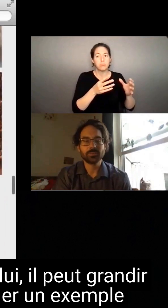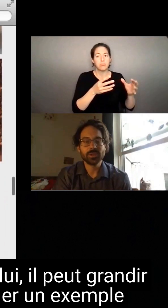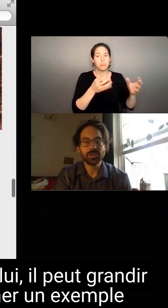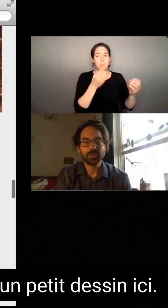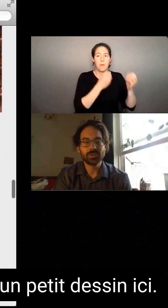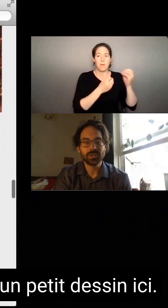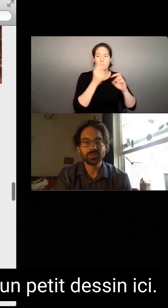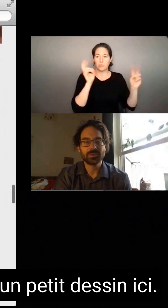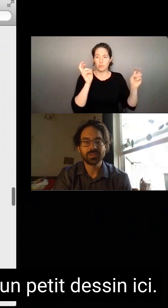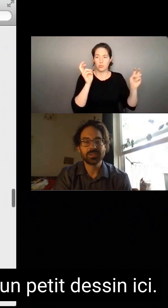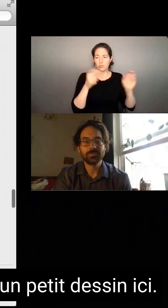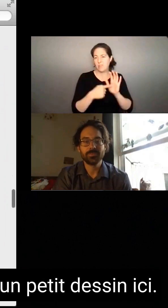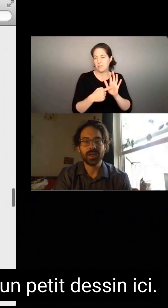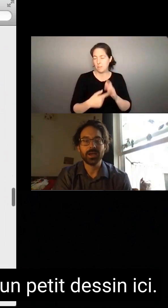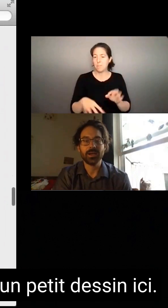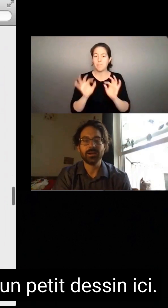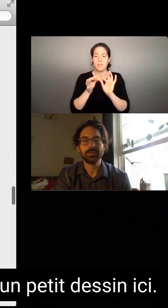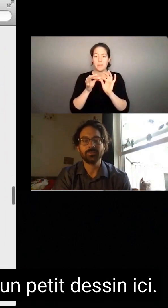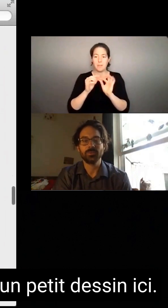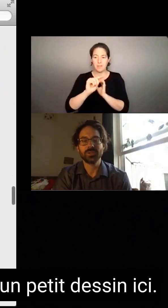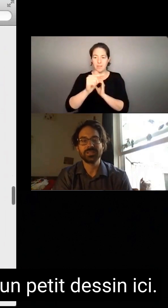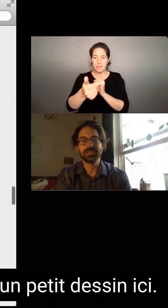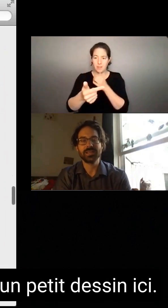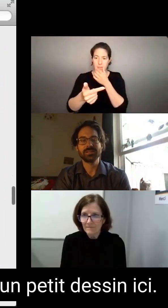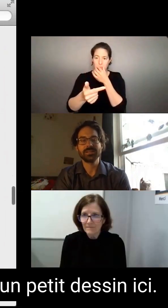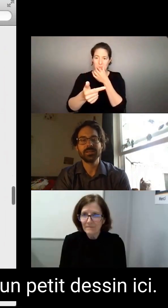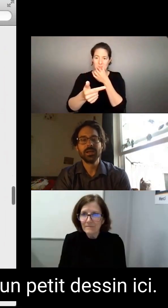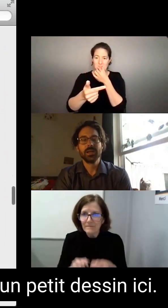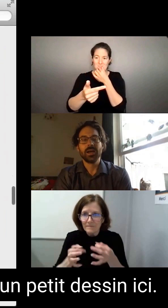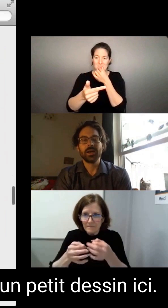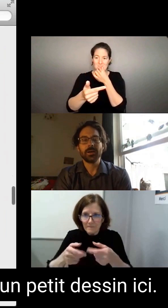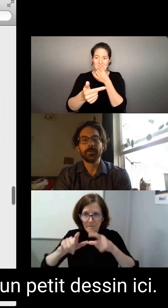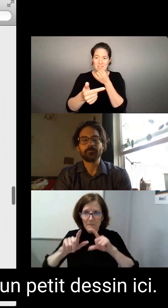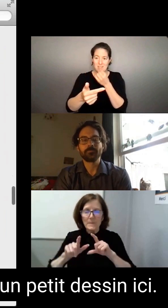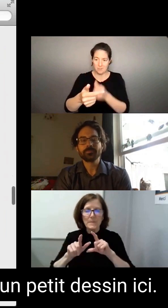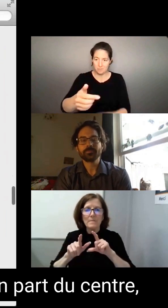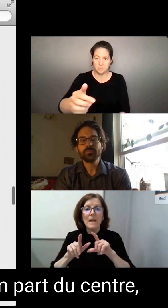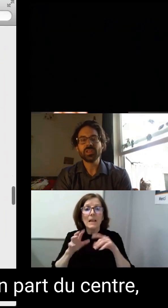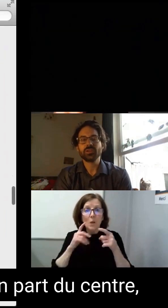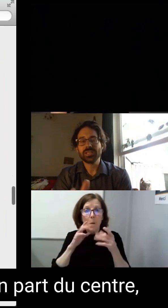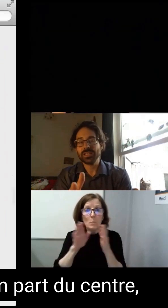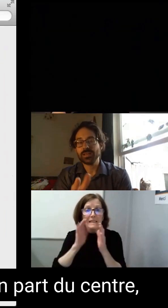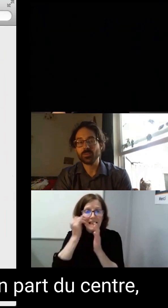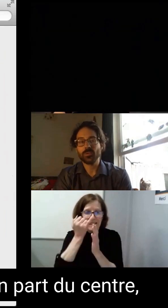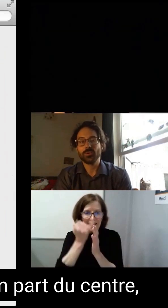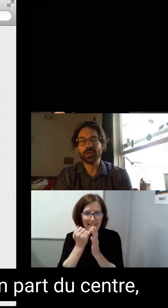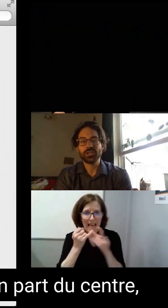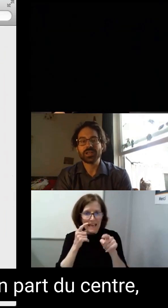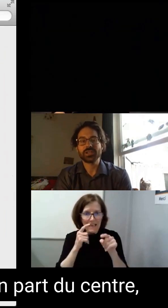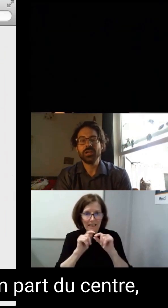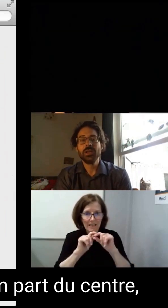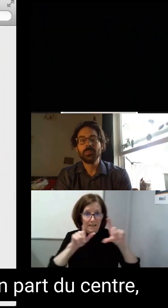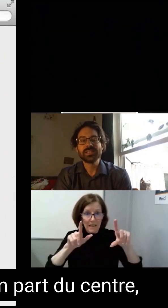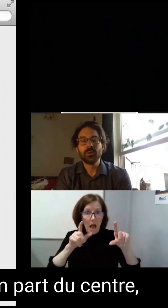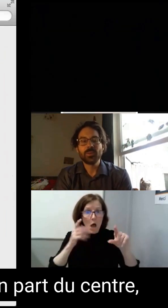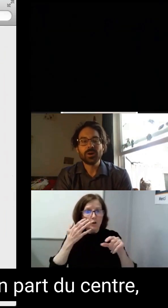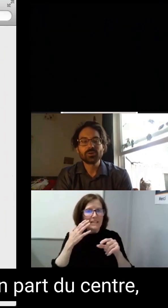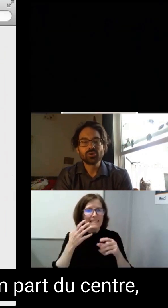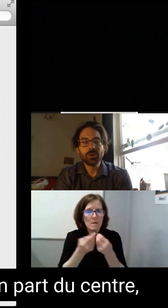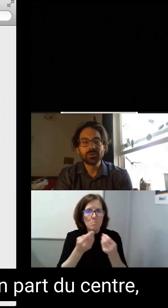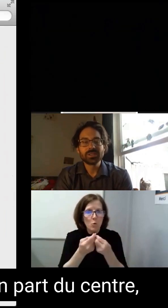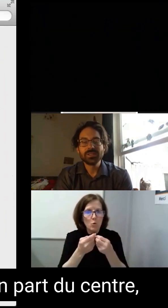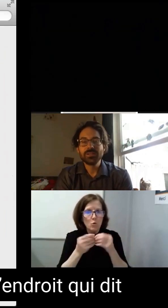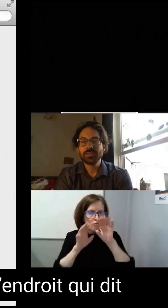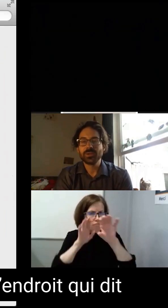exemple comme ça. Je pense que j'ai c'est mon petit dessin ici. Je sais qu'il est un peu chargé, mais si on